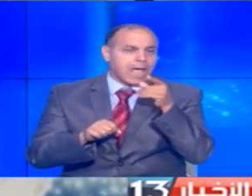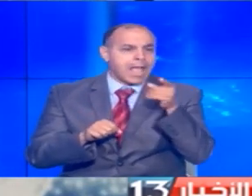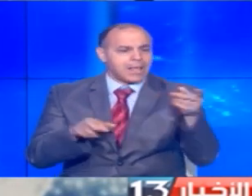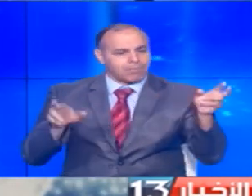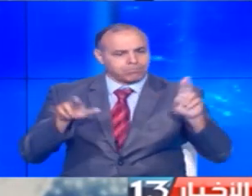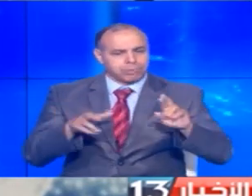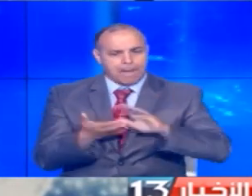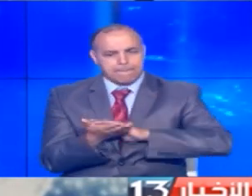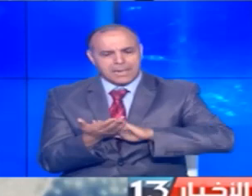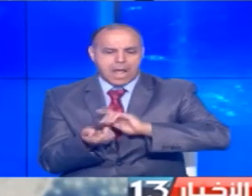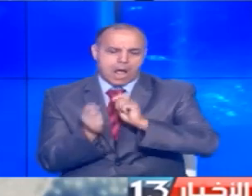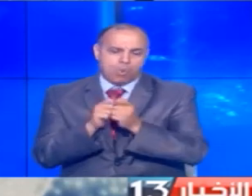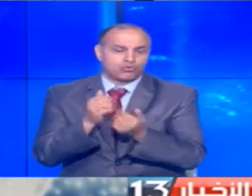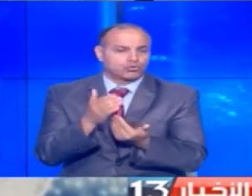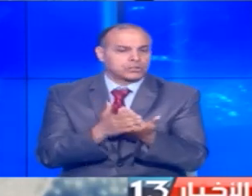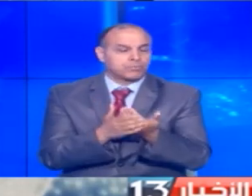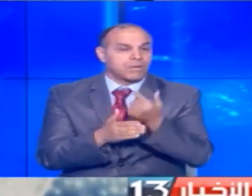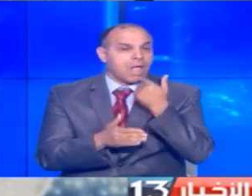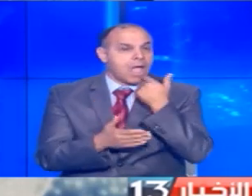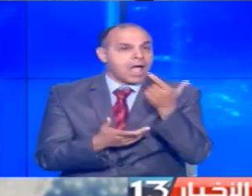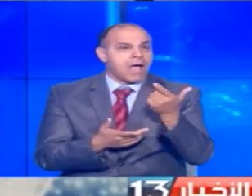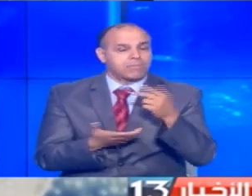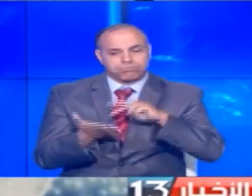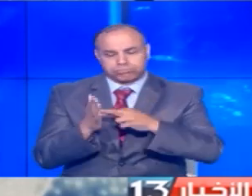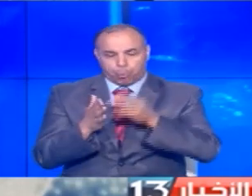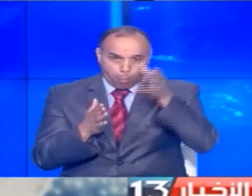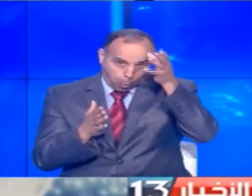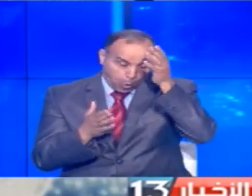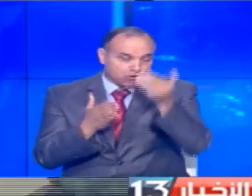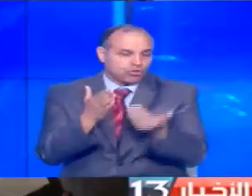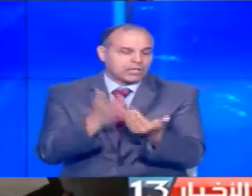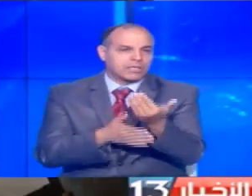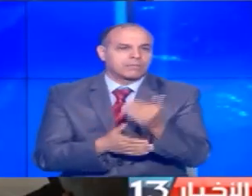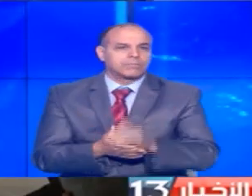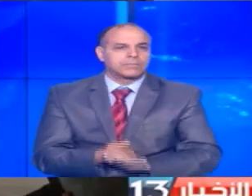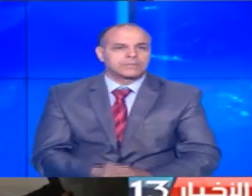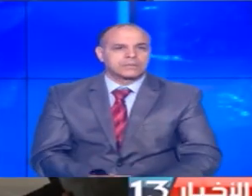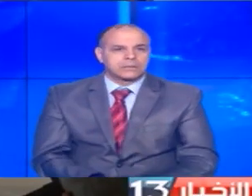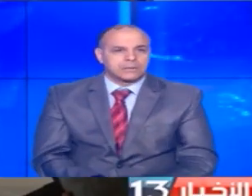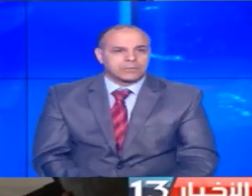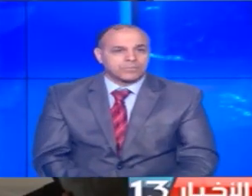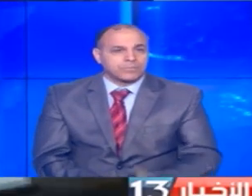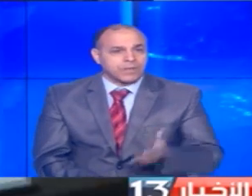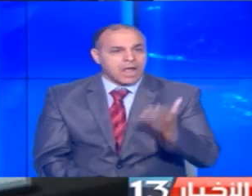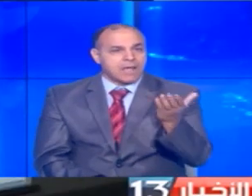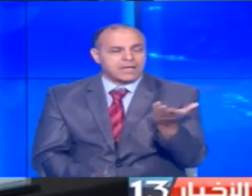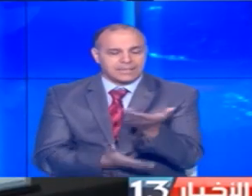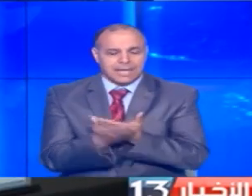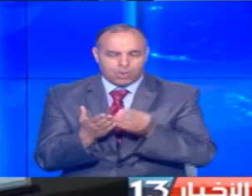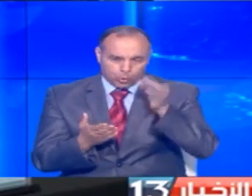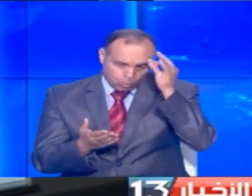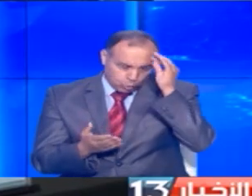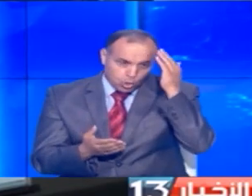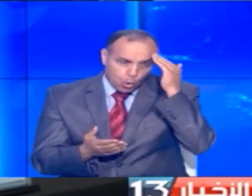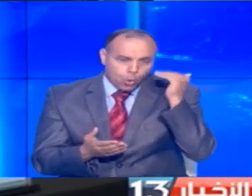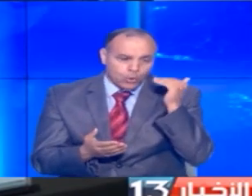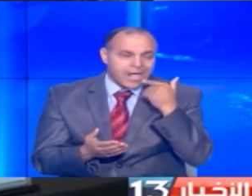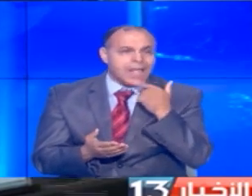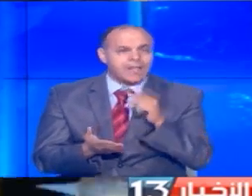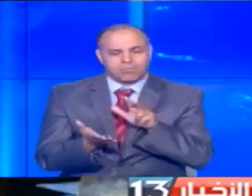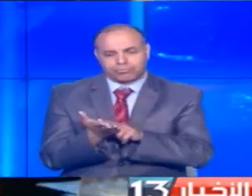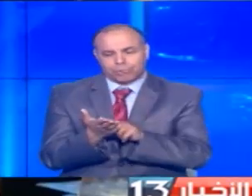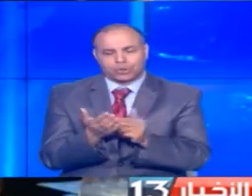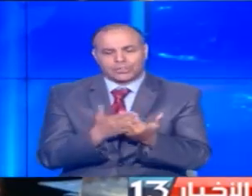هيكلة بنيتها التحتية بأحدث الأساليب العلمية العصرية. ويشمل التعاون التونسي الكوري